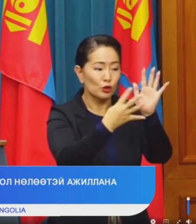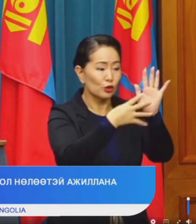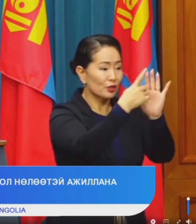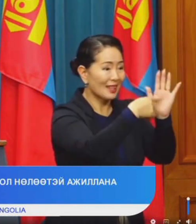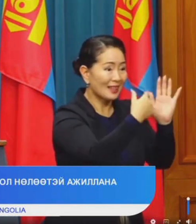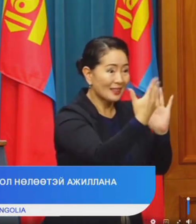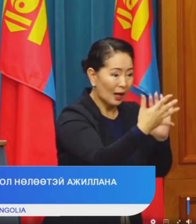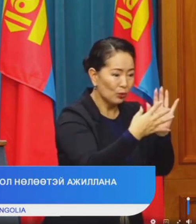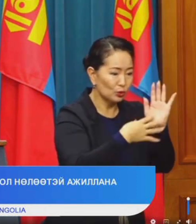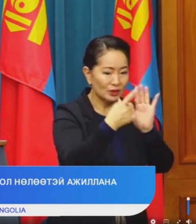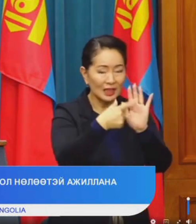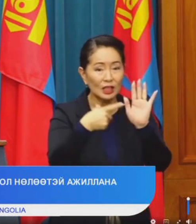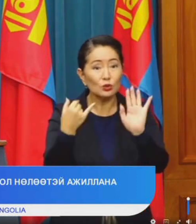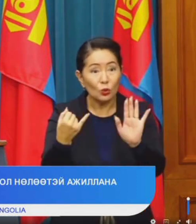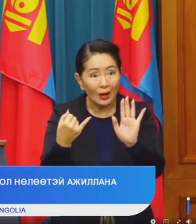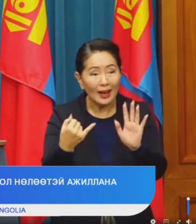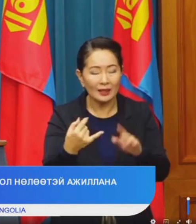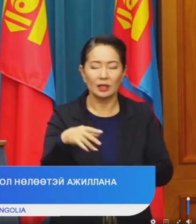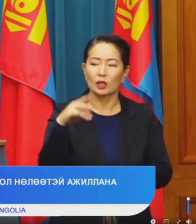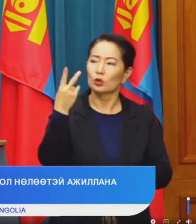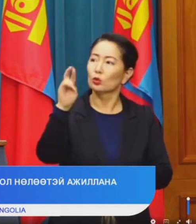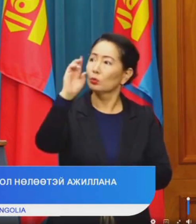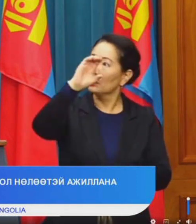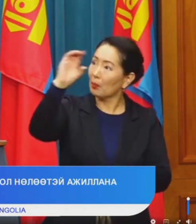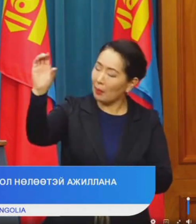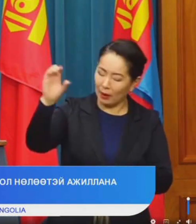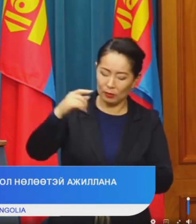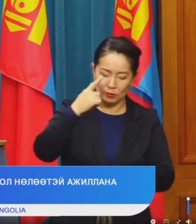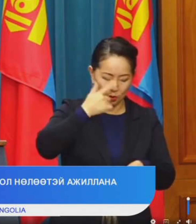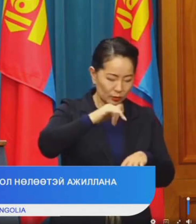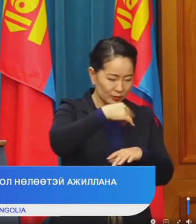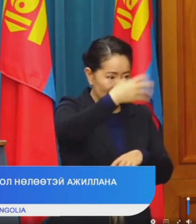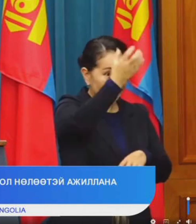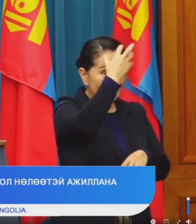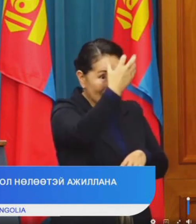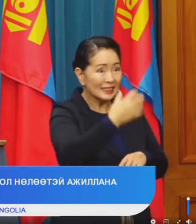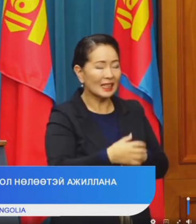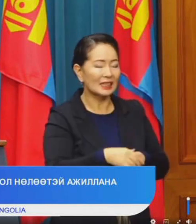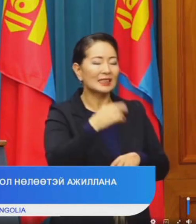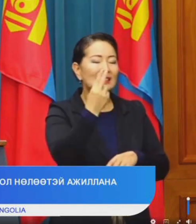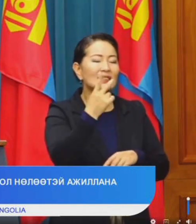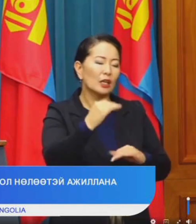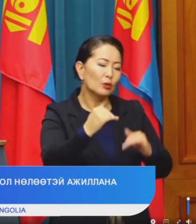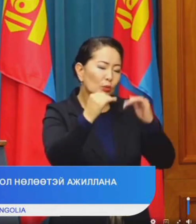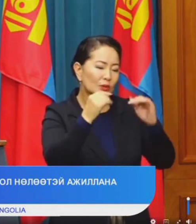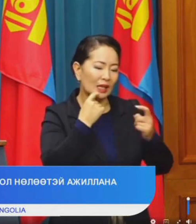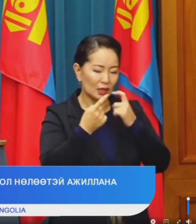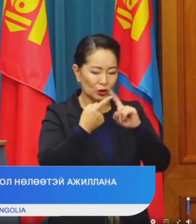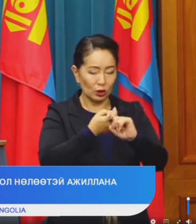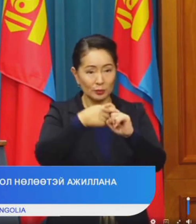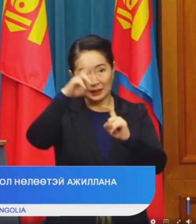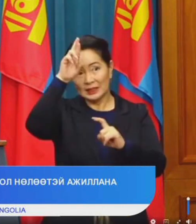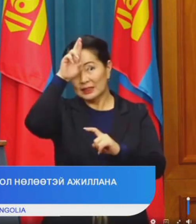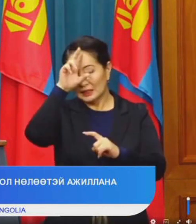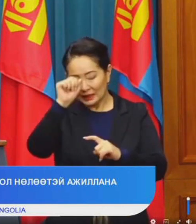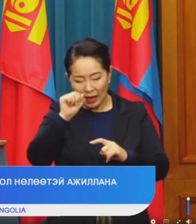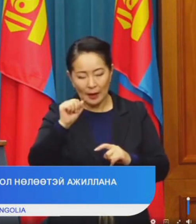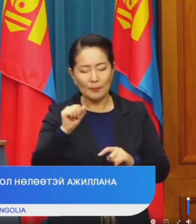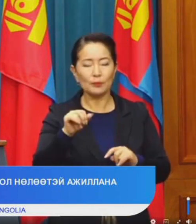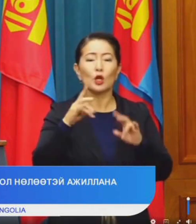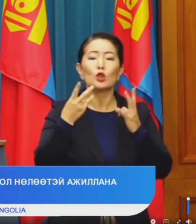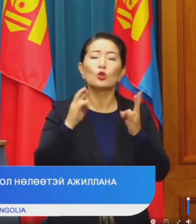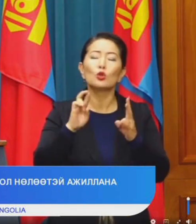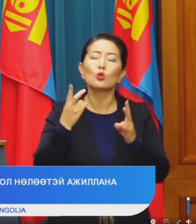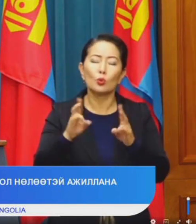сарын 5-6-ны нэгдсэн үндэсний байгууллага Монгол Улсын засгийн газар цахим хөгжил харилцаа холбооны яам бол нэгдсэн